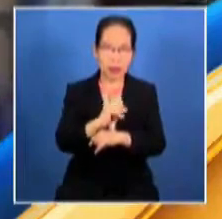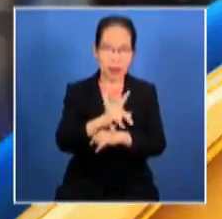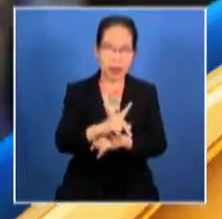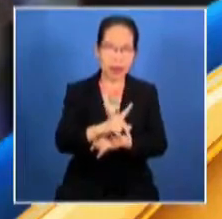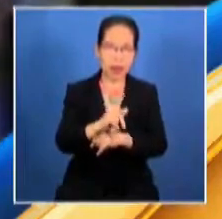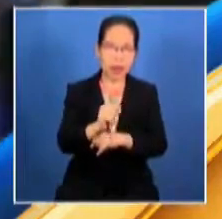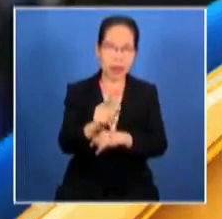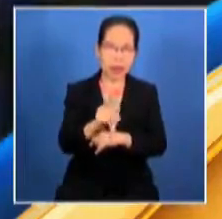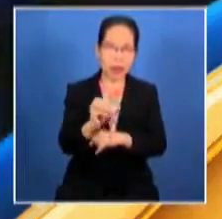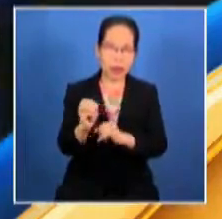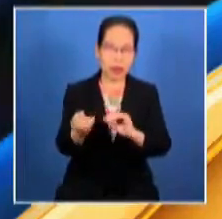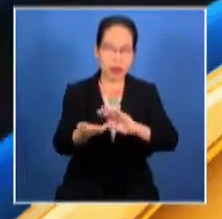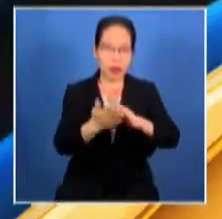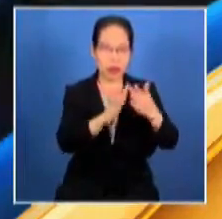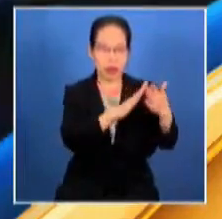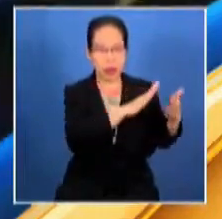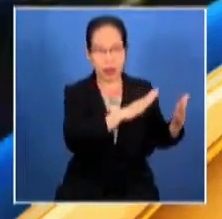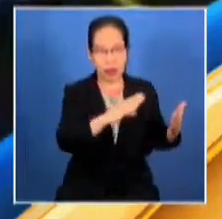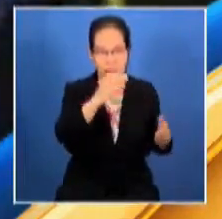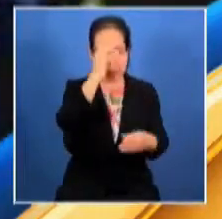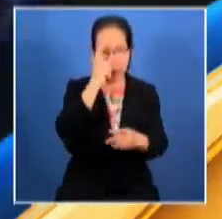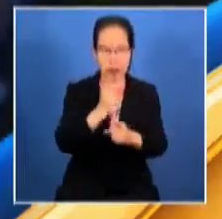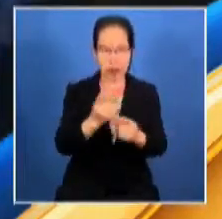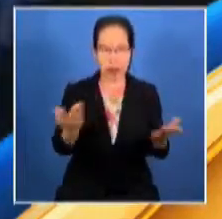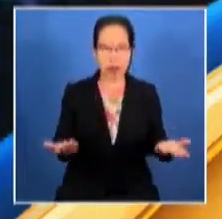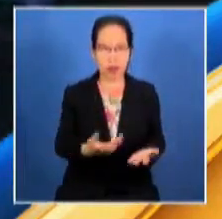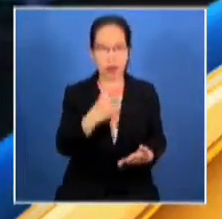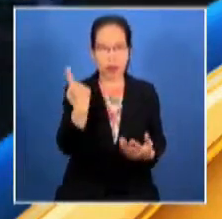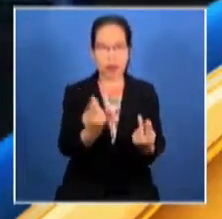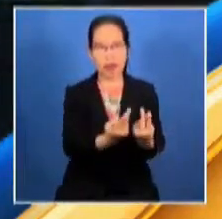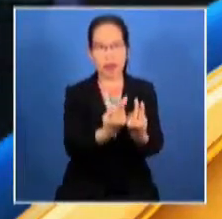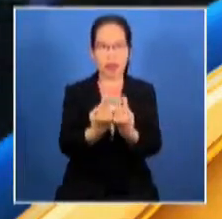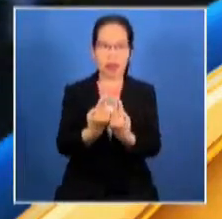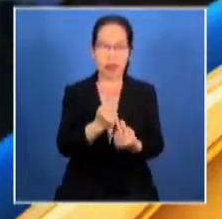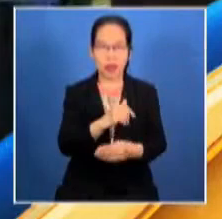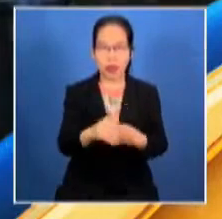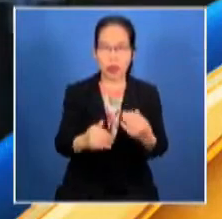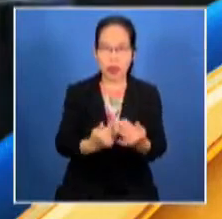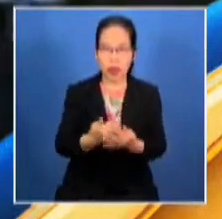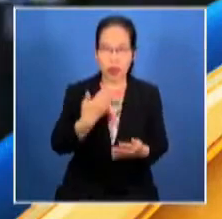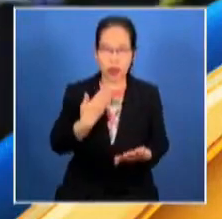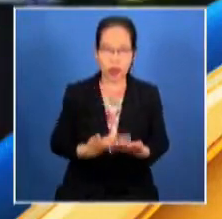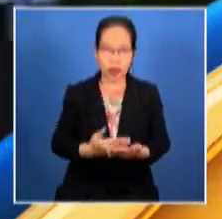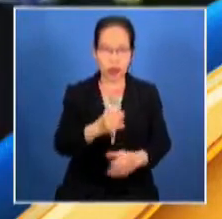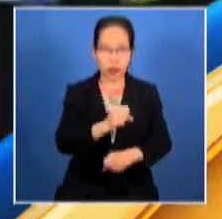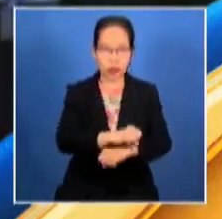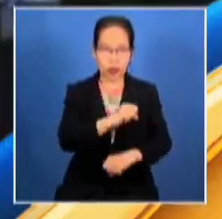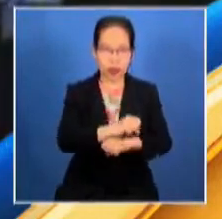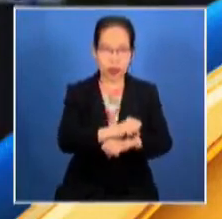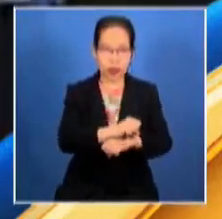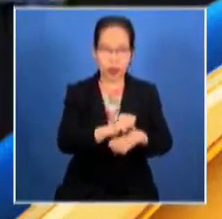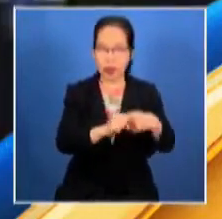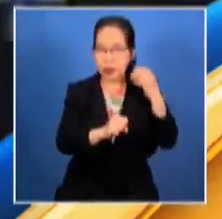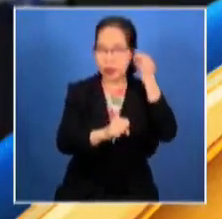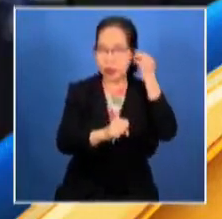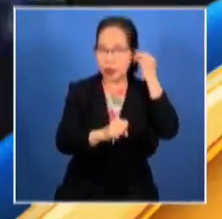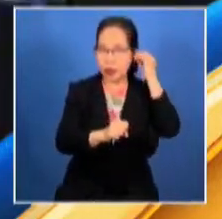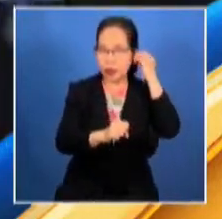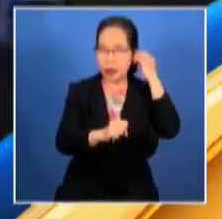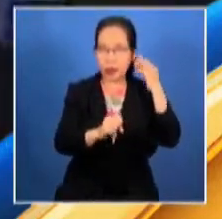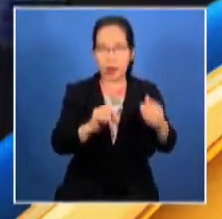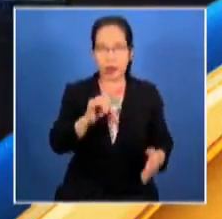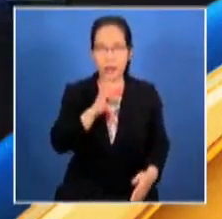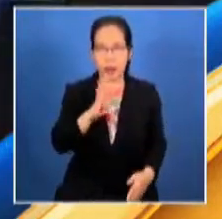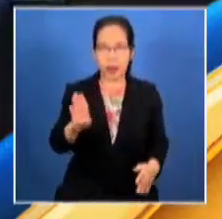mga kapatid po dito ay palaging kaisa sa lahat ng mabubuting gawa na inilulunsad ng MCGI. Sinasamantala din